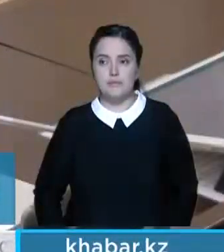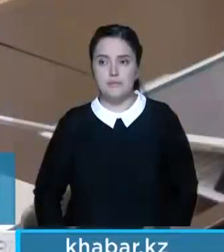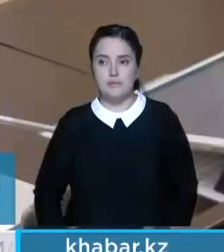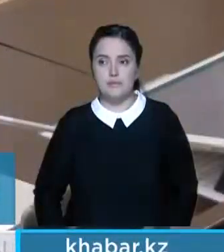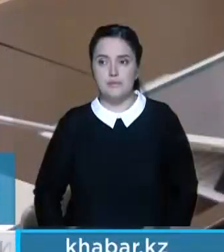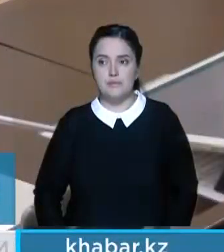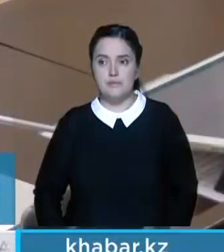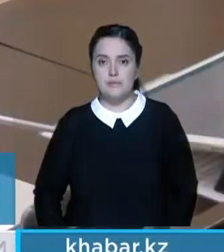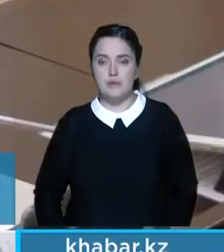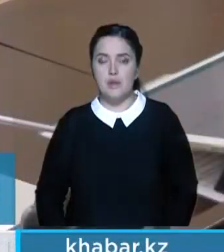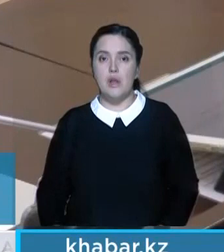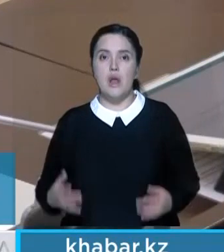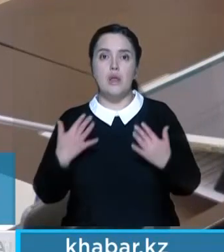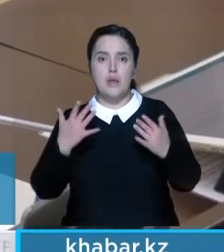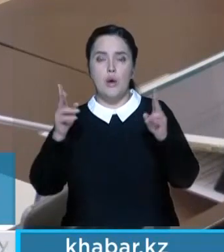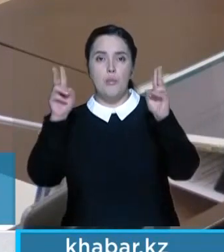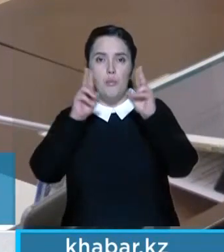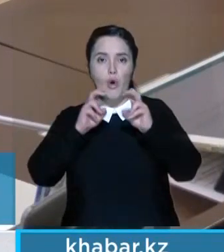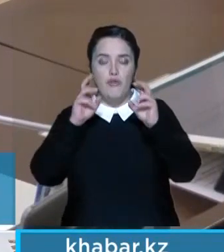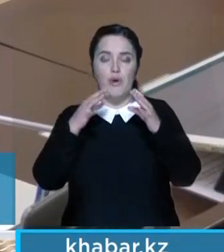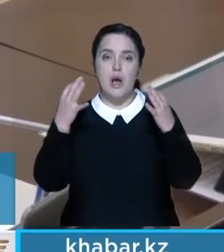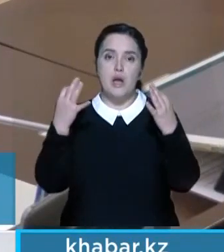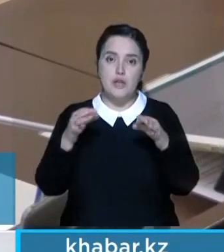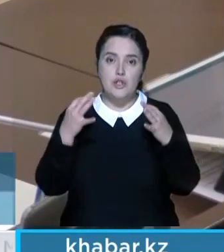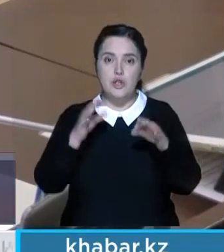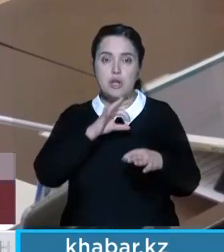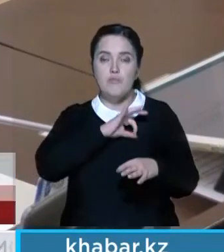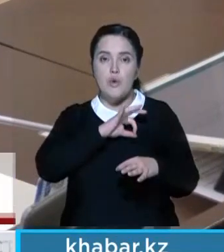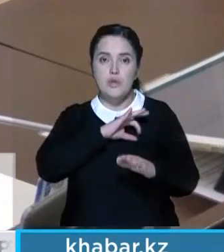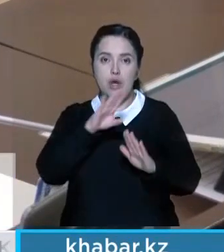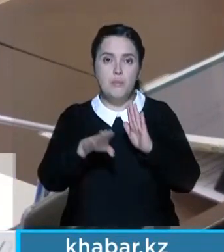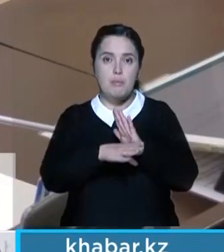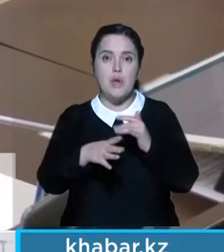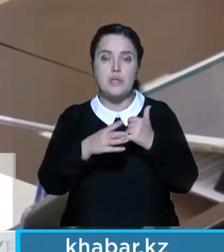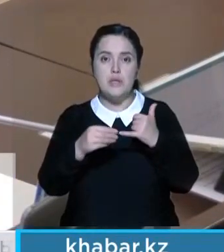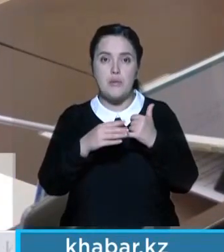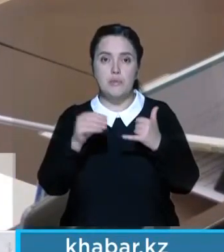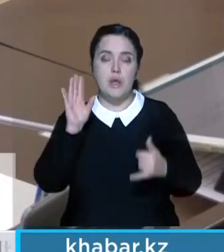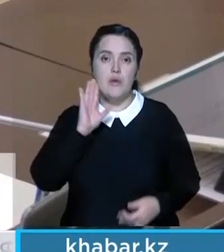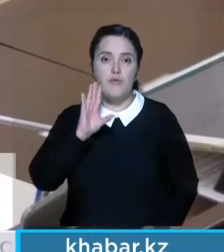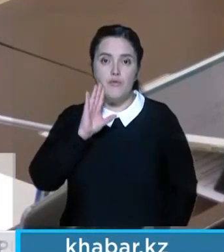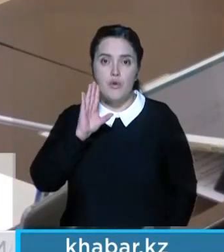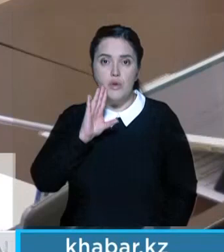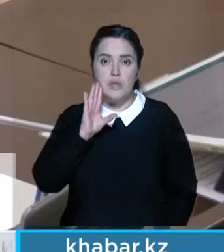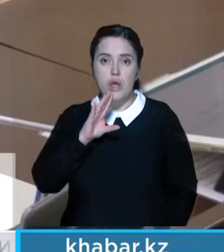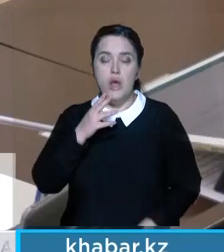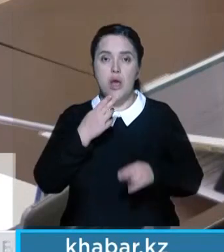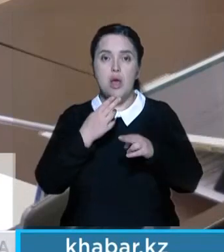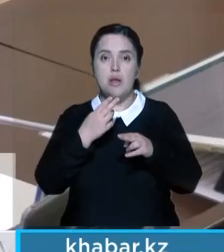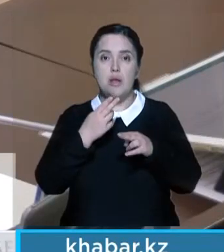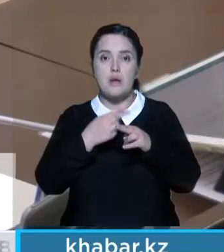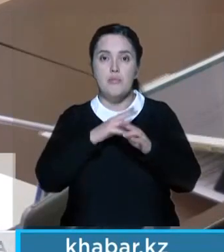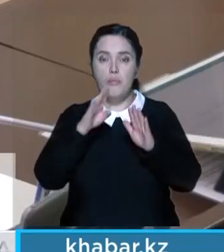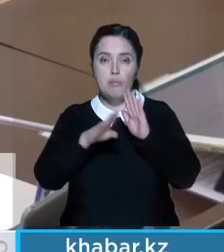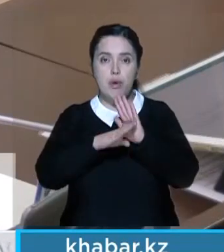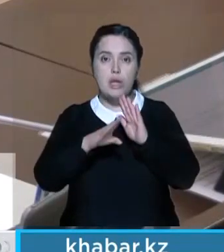реализовать необходимо проверить разрешение на использование подземных вод всех нефтедобывающих предприятий находящихся в контуре подземных